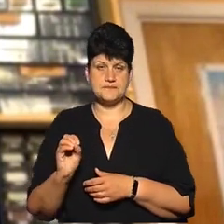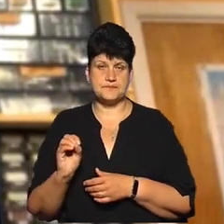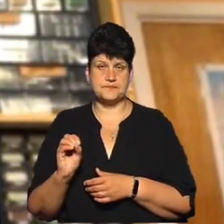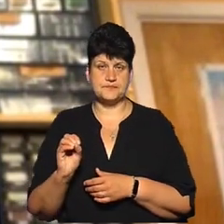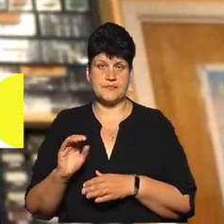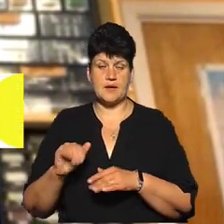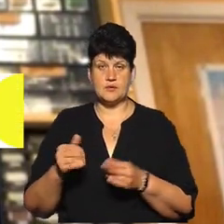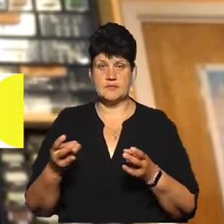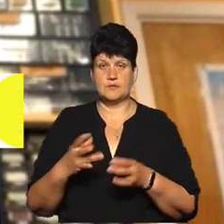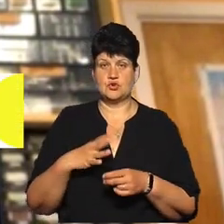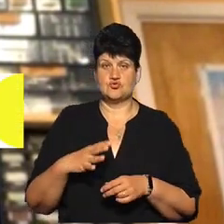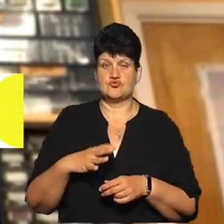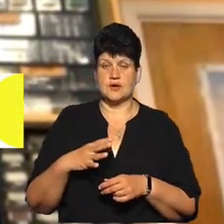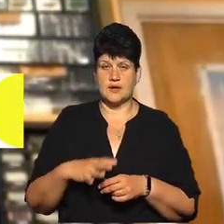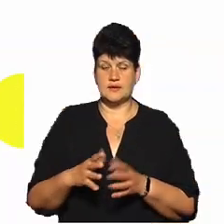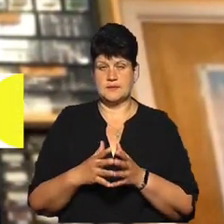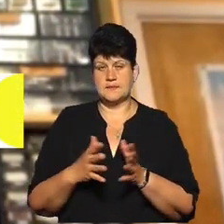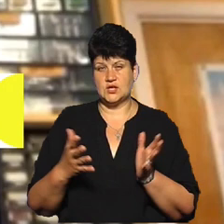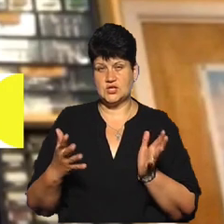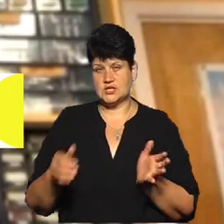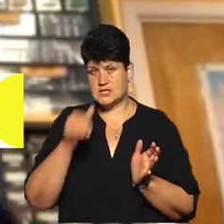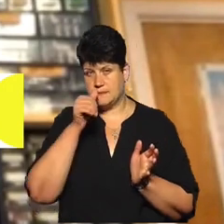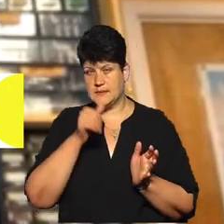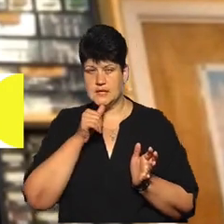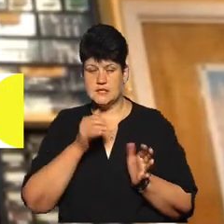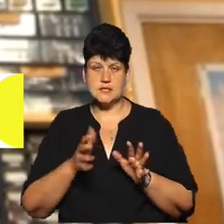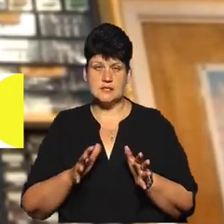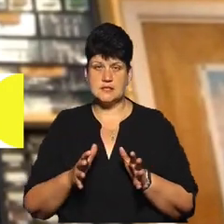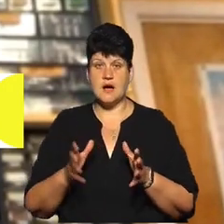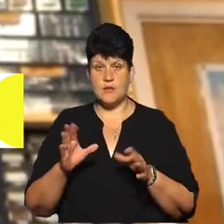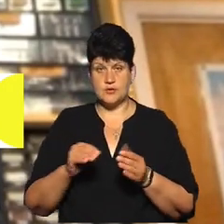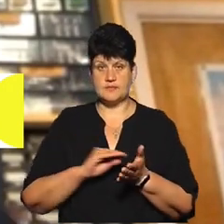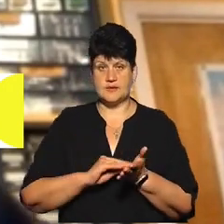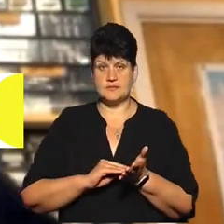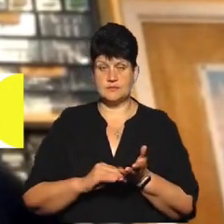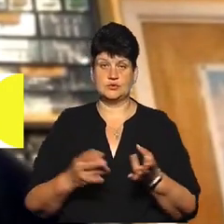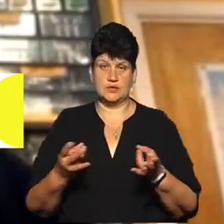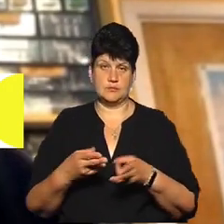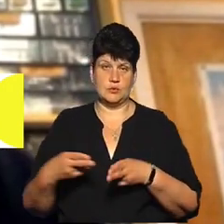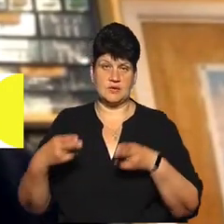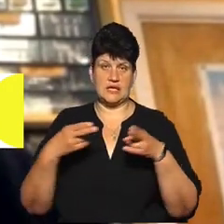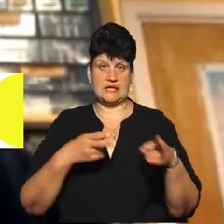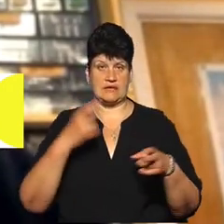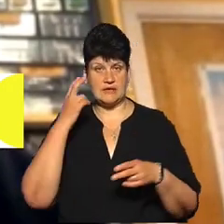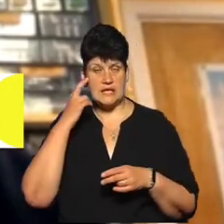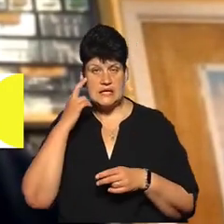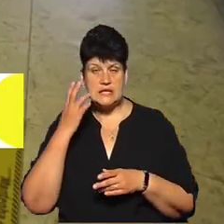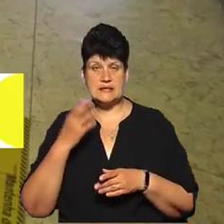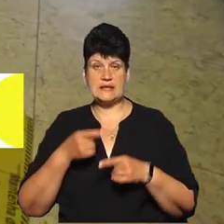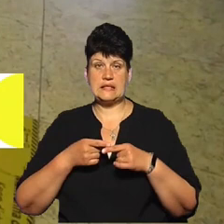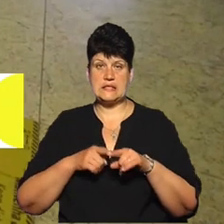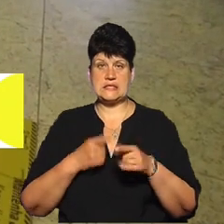довелося чекати теж більше місяця, але потім все-таки написали, що потрібно приїхати в Київ на технічну